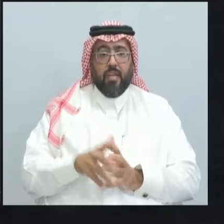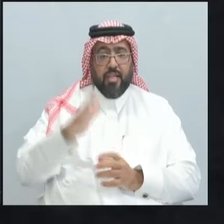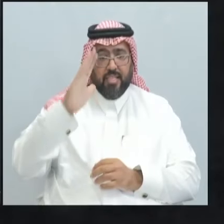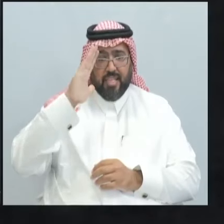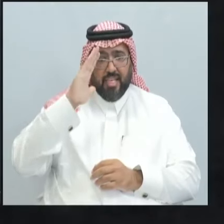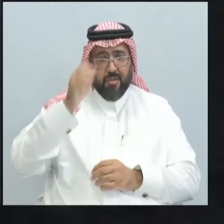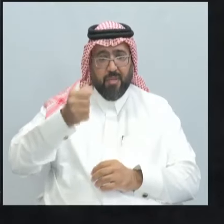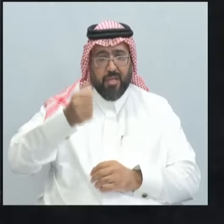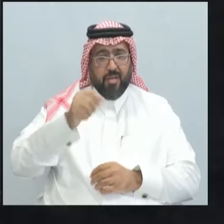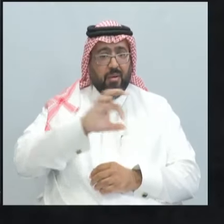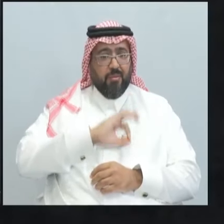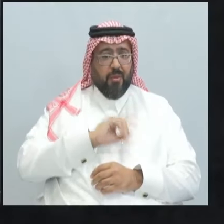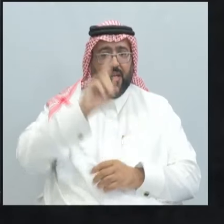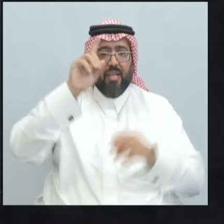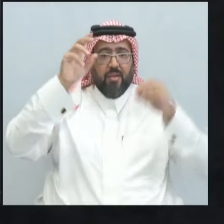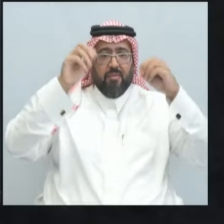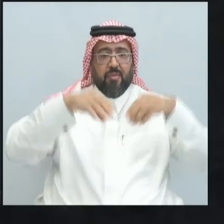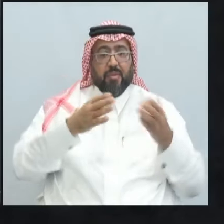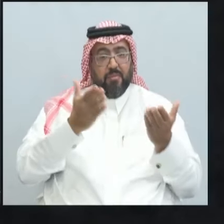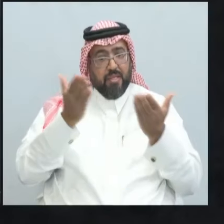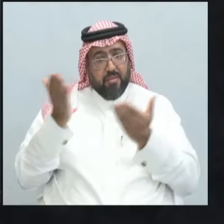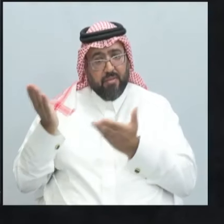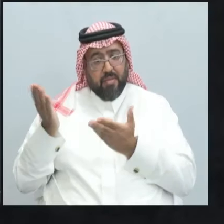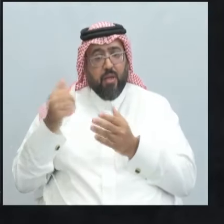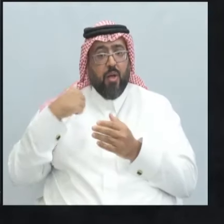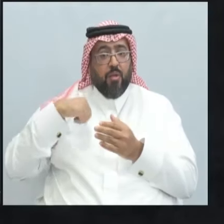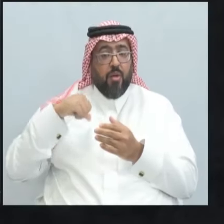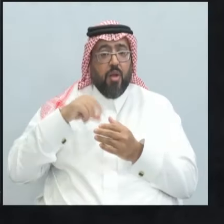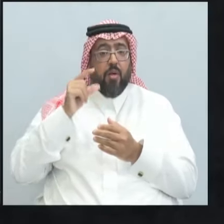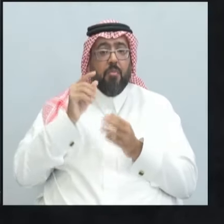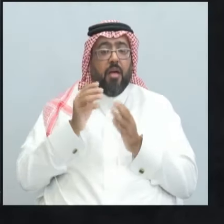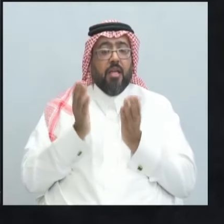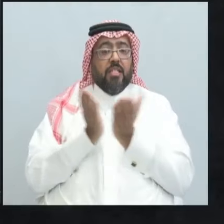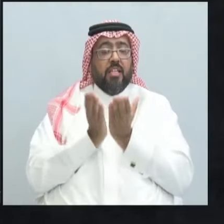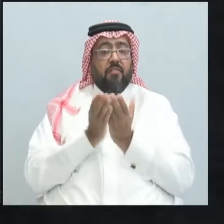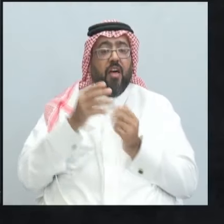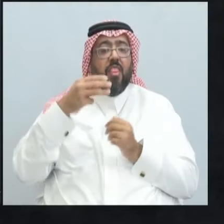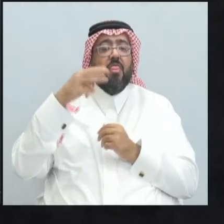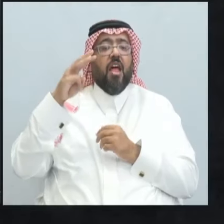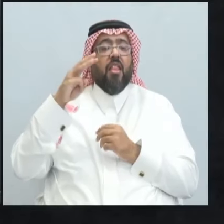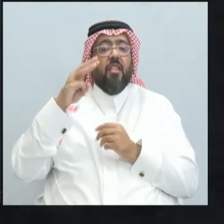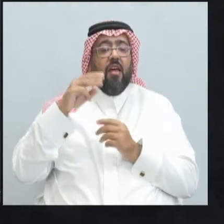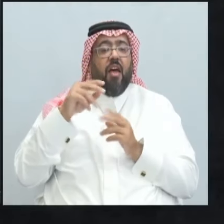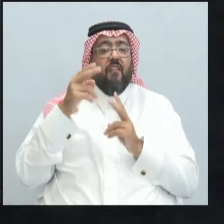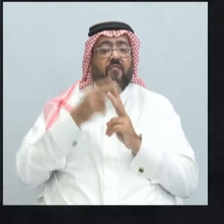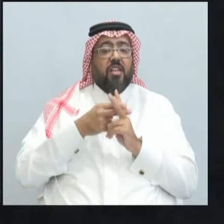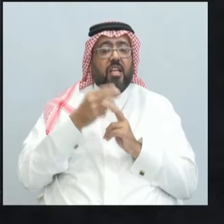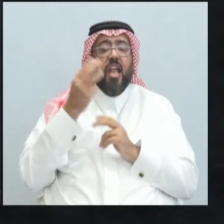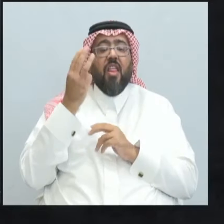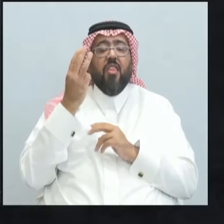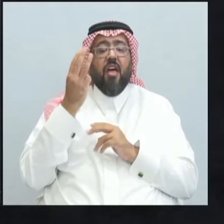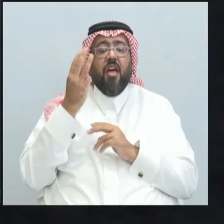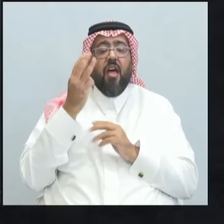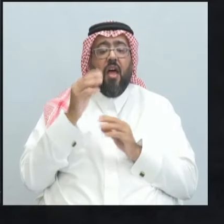السلام عليكم ورحمه الله وبركاته مرحبا بكم اعزائي طلاب الصف الثالث متوسط في الفصل الدراسي